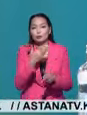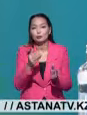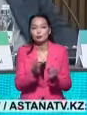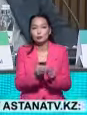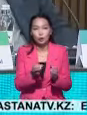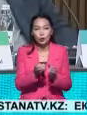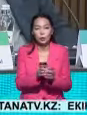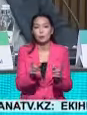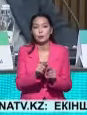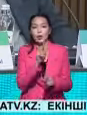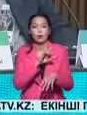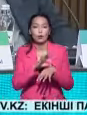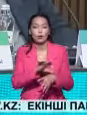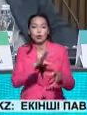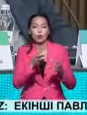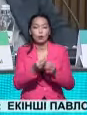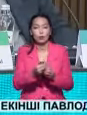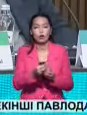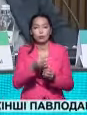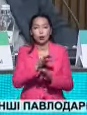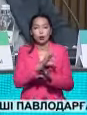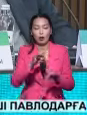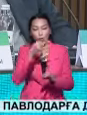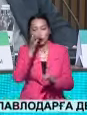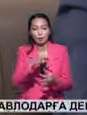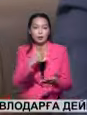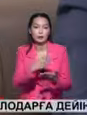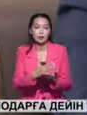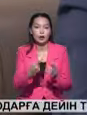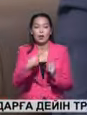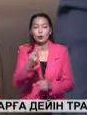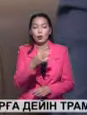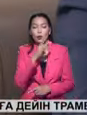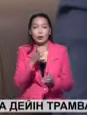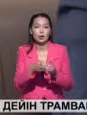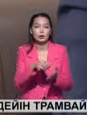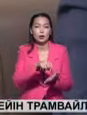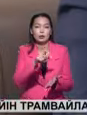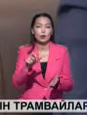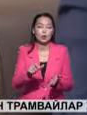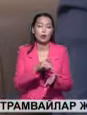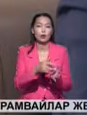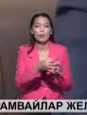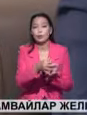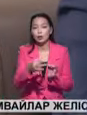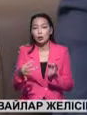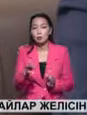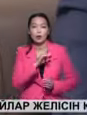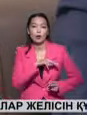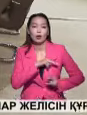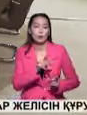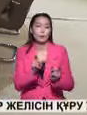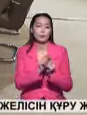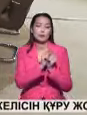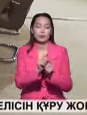жұмыс істеуде табысты тәжірибесі бар екенін атап өтті. Алдағы уақытта штаб мүшелері өңірлерді аралап, еңбек ұжымдарымен